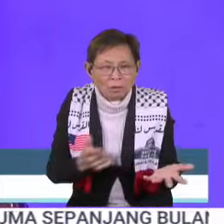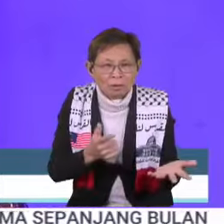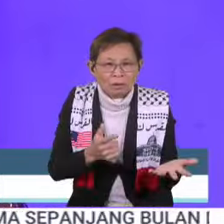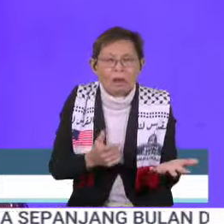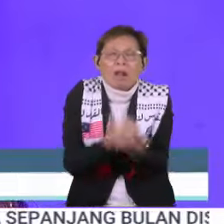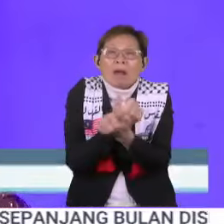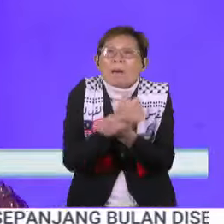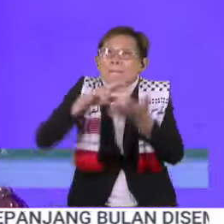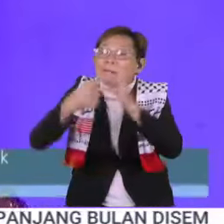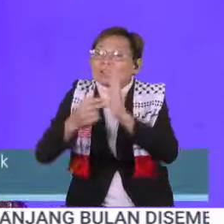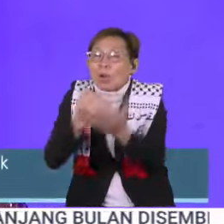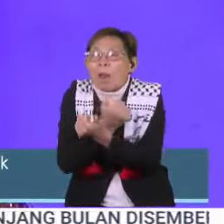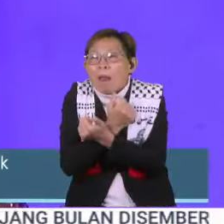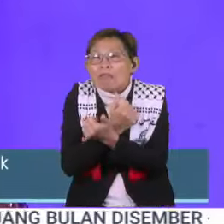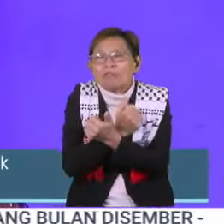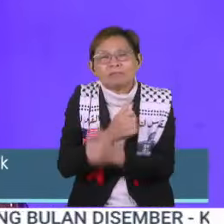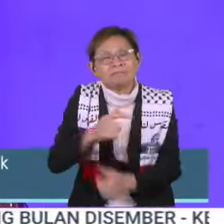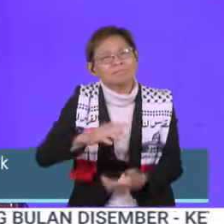knowledge.